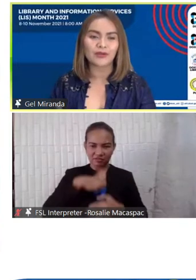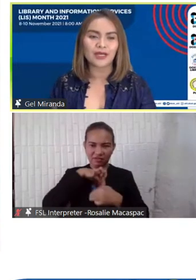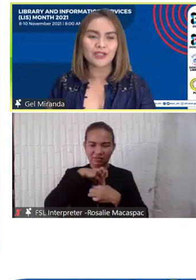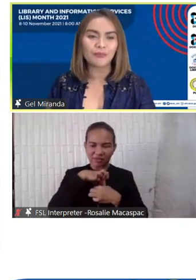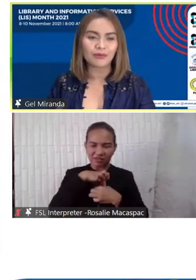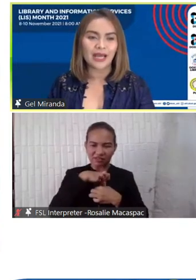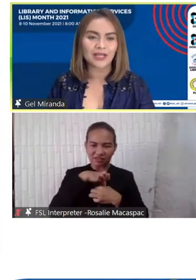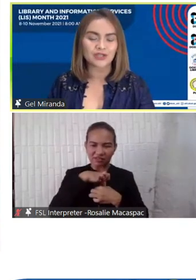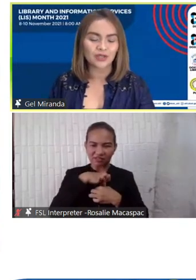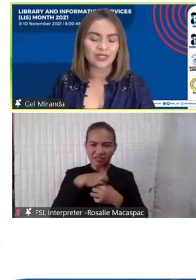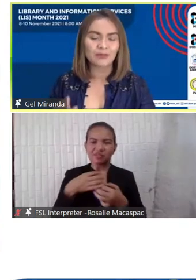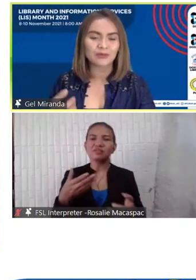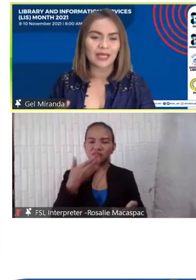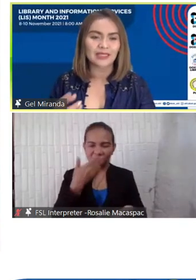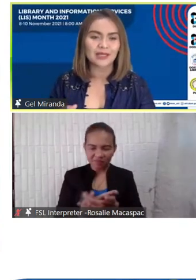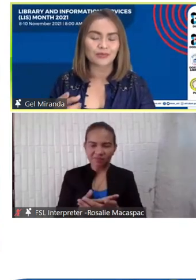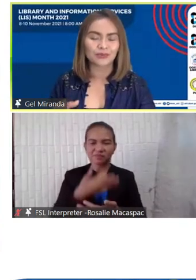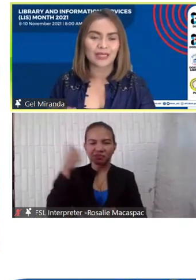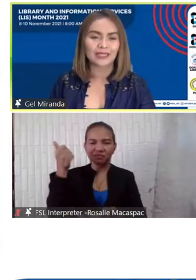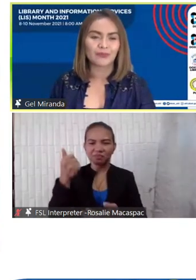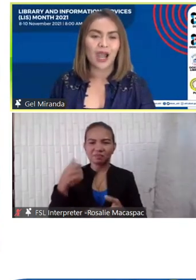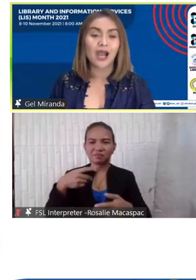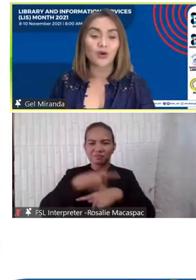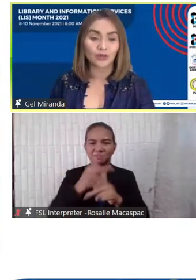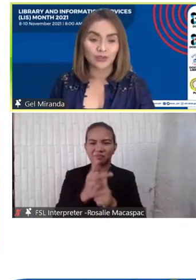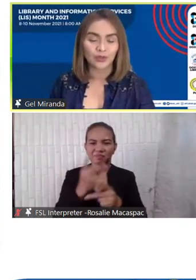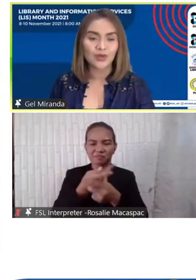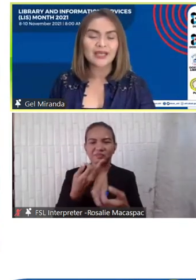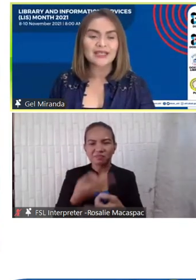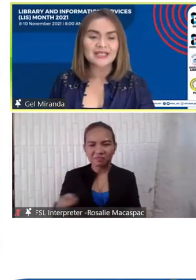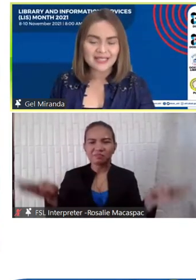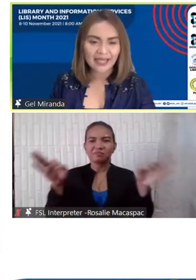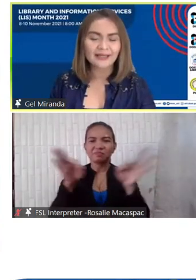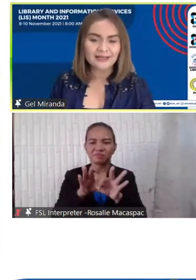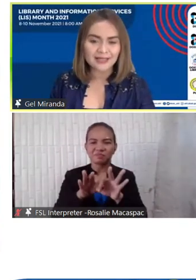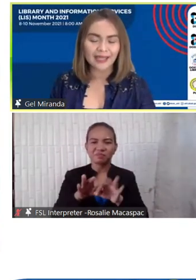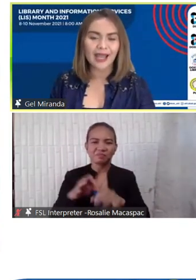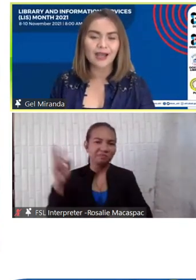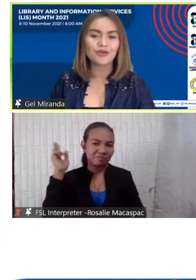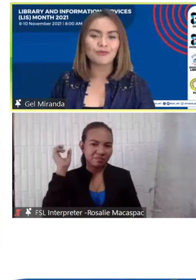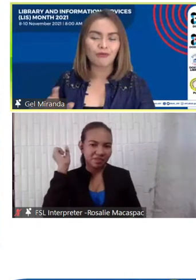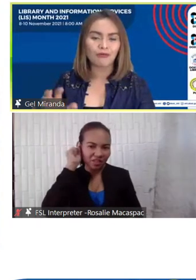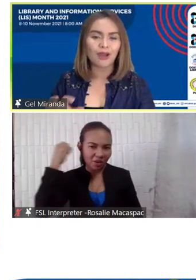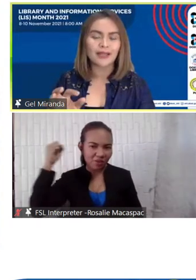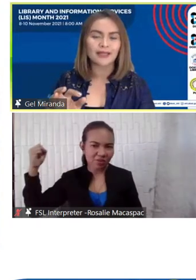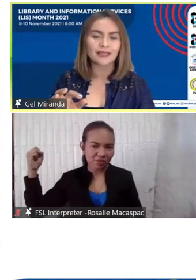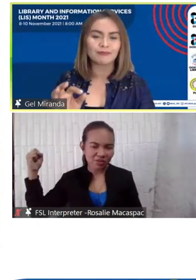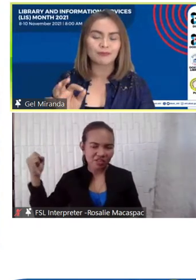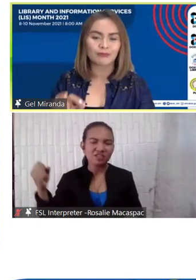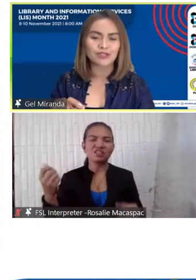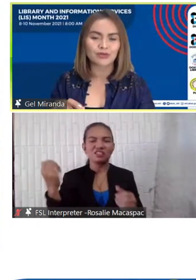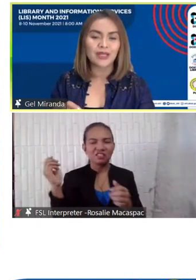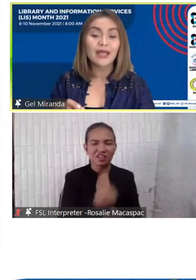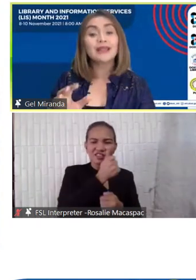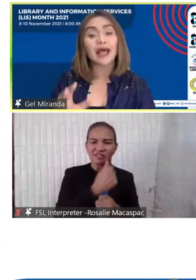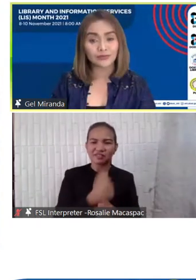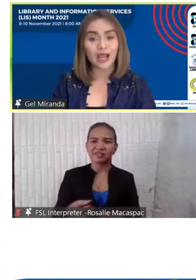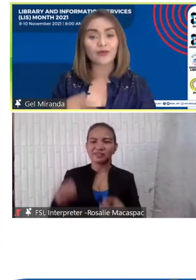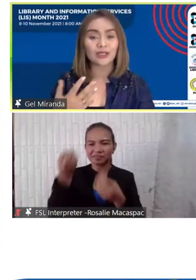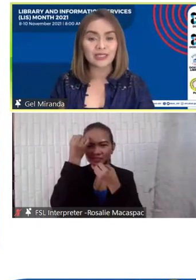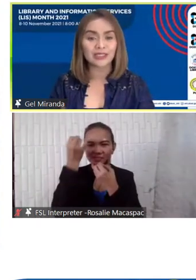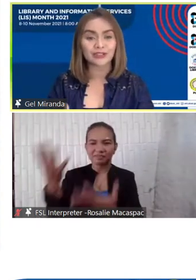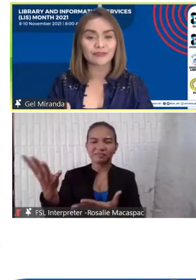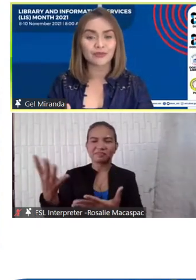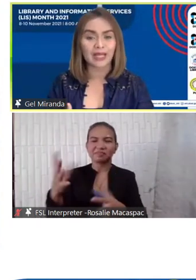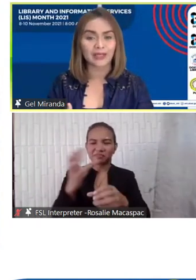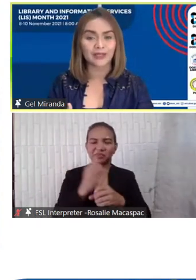bubuo kayo ng inyong production, importante po ang audio. Kasi sayang na sayang yung makukuha nating impormasyon, lalo na